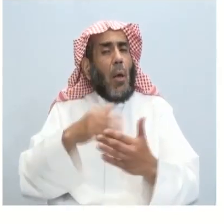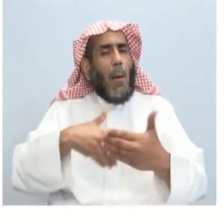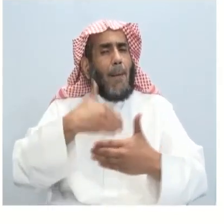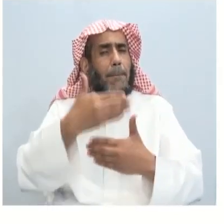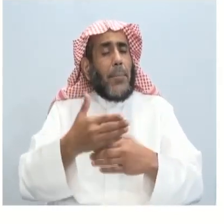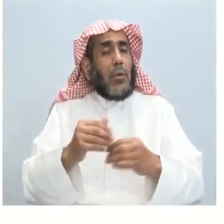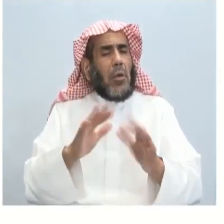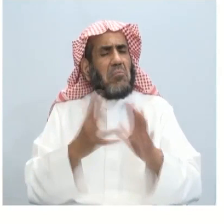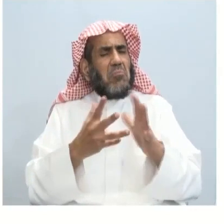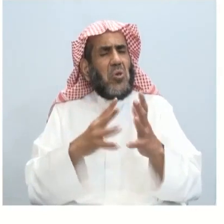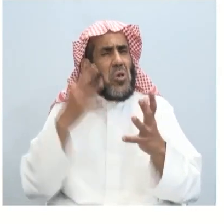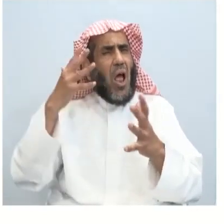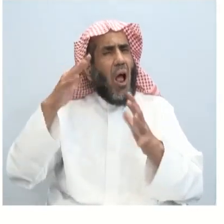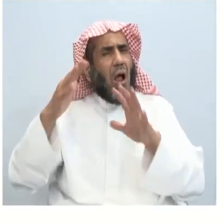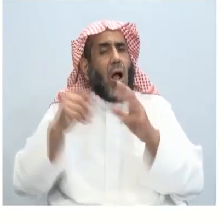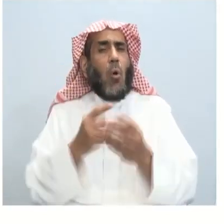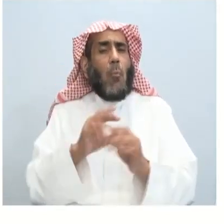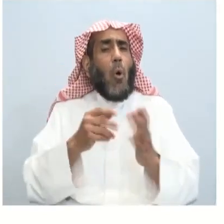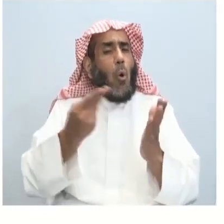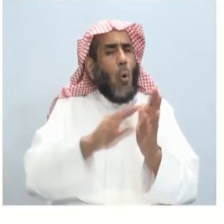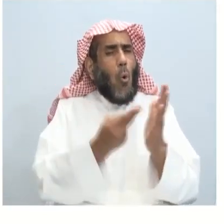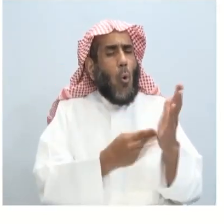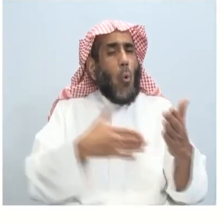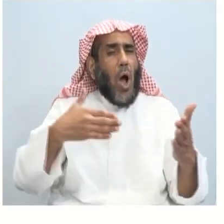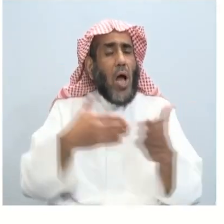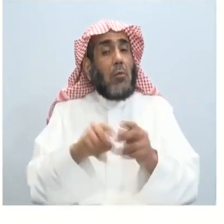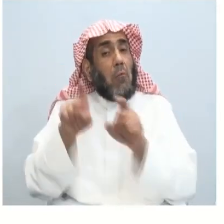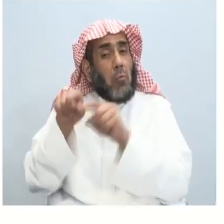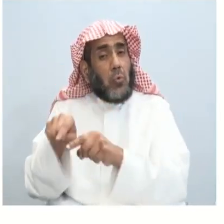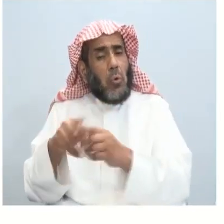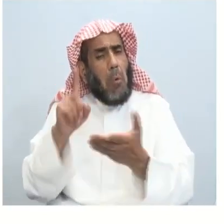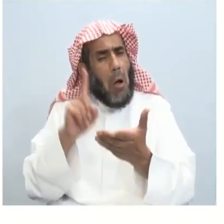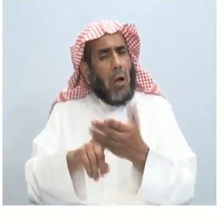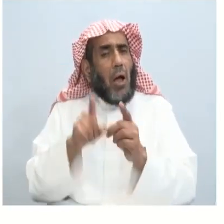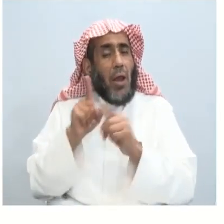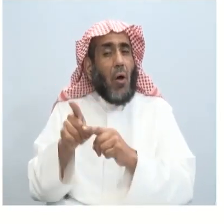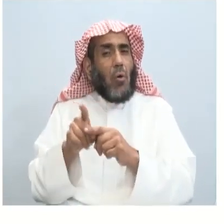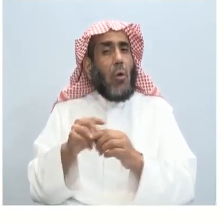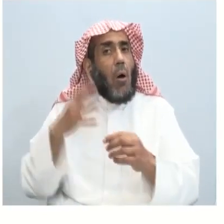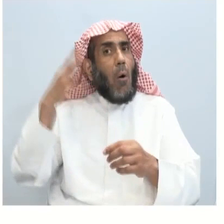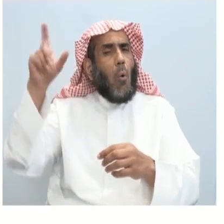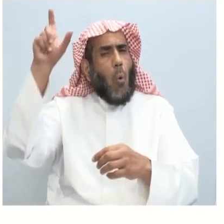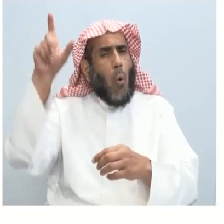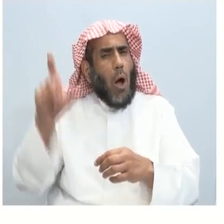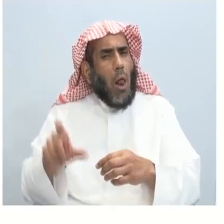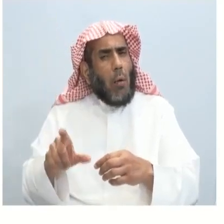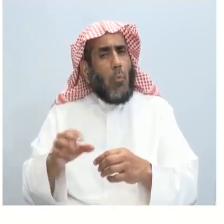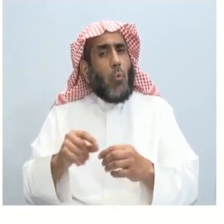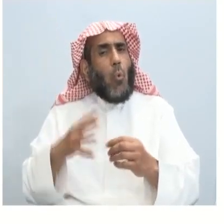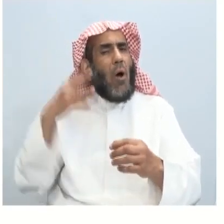اثاره الشك حول مؤلفاته وحتى في وجوده انه عالم